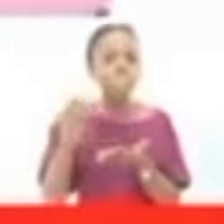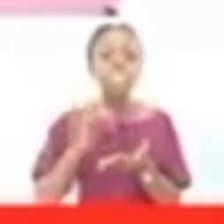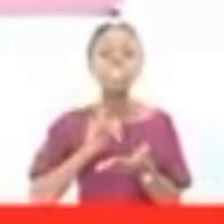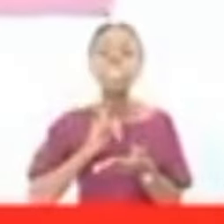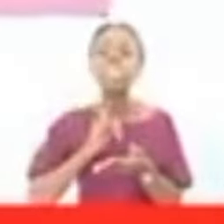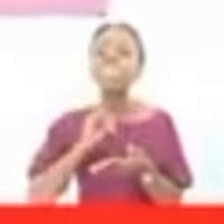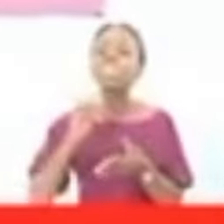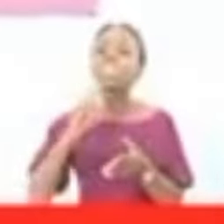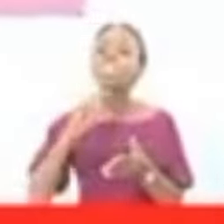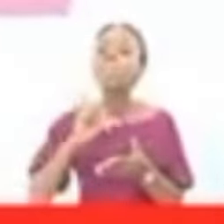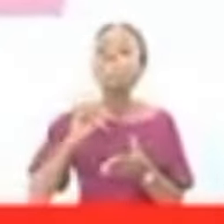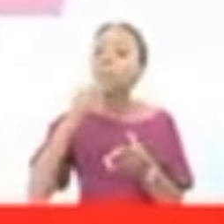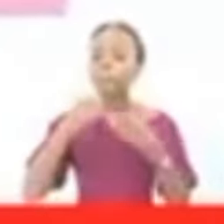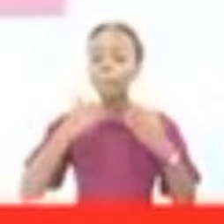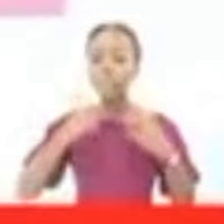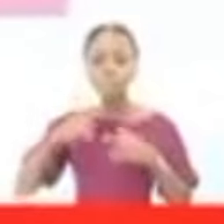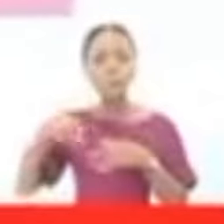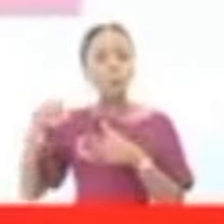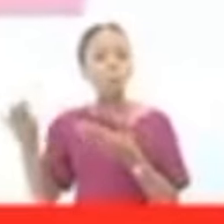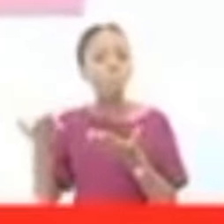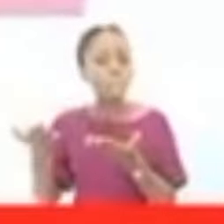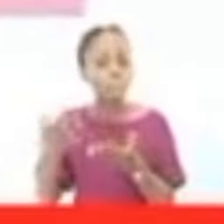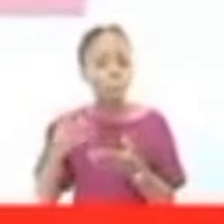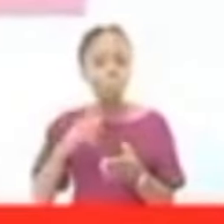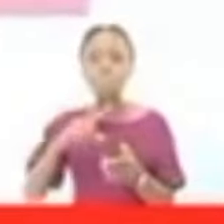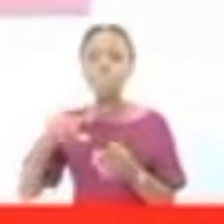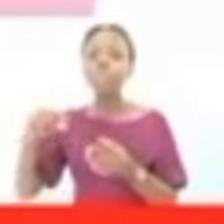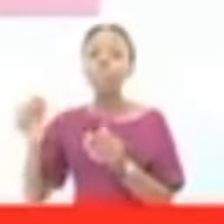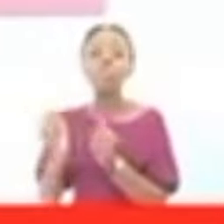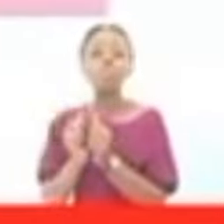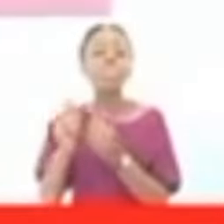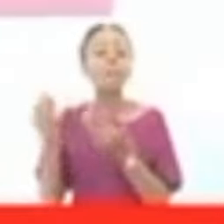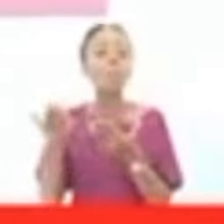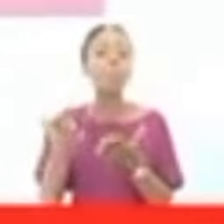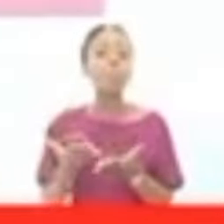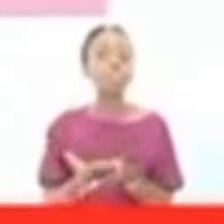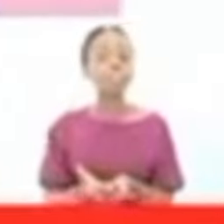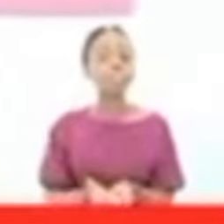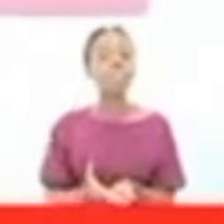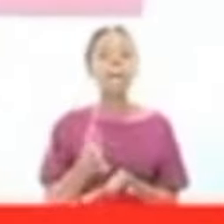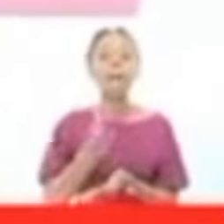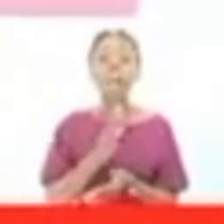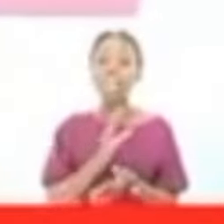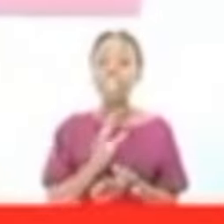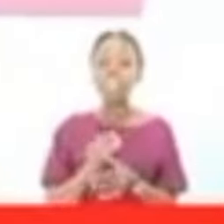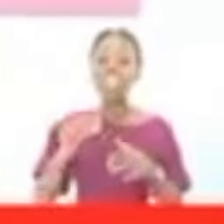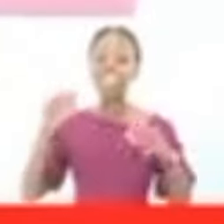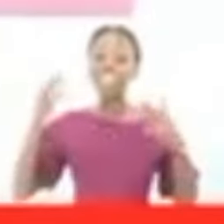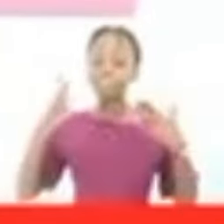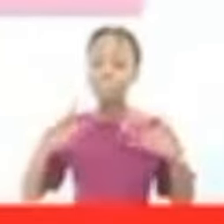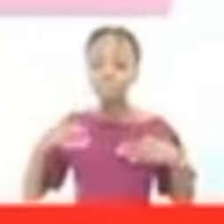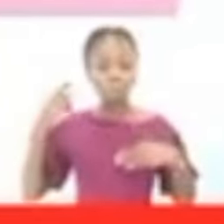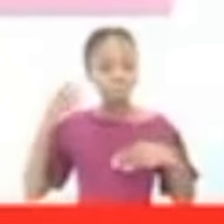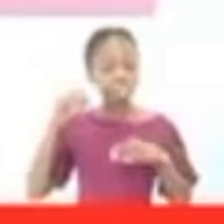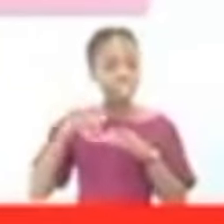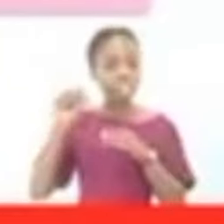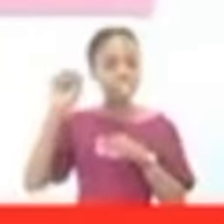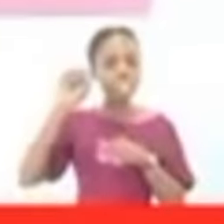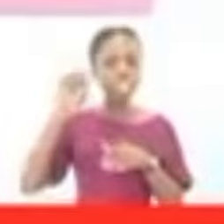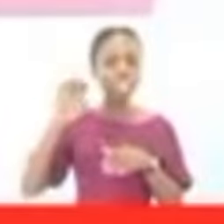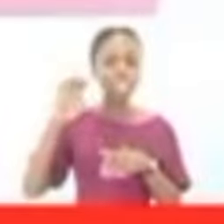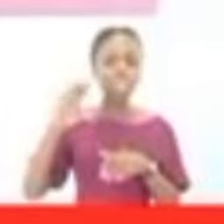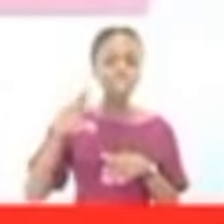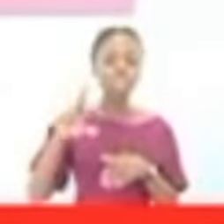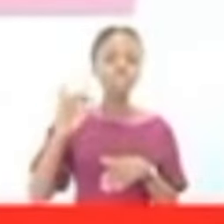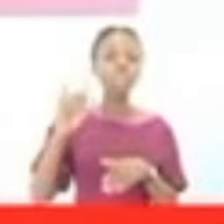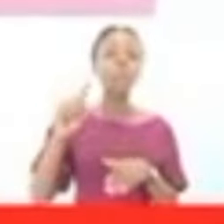atakuuliza yule ulienda naye ameenda wapi? Na wahusika wa usalama